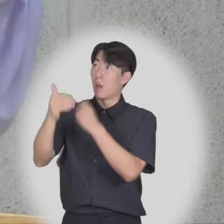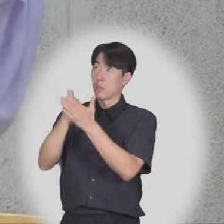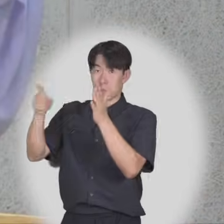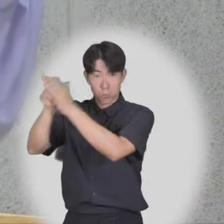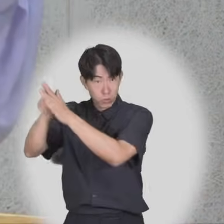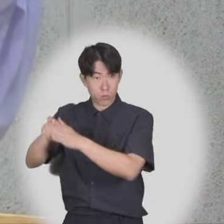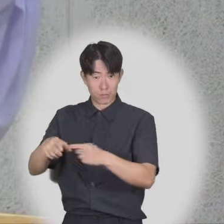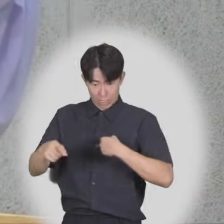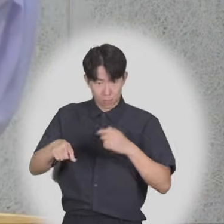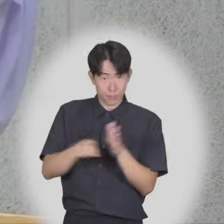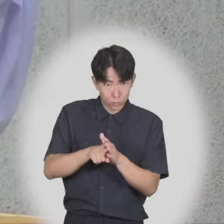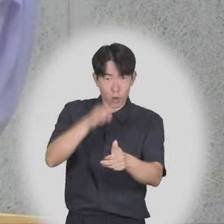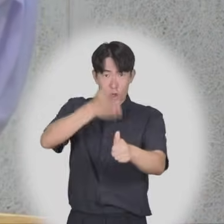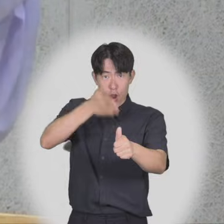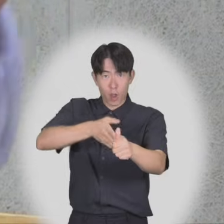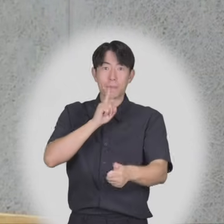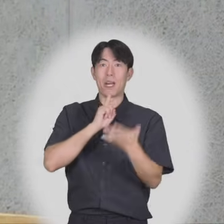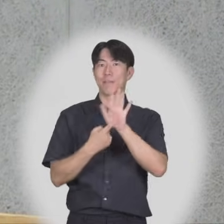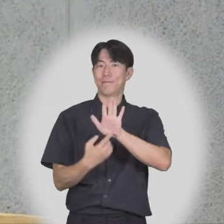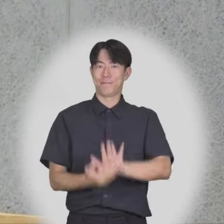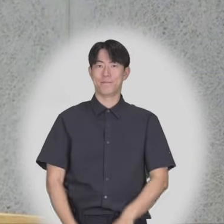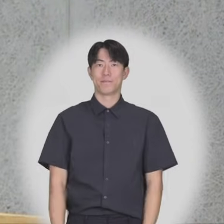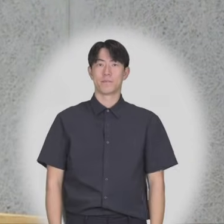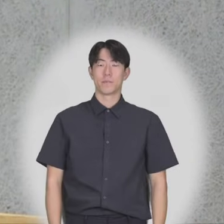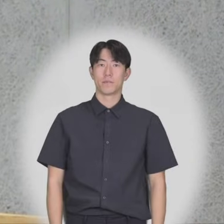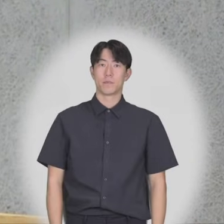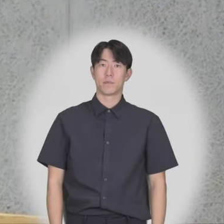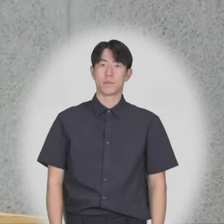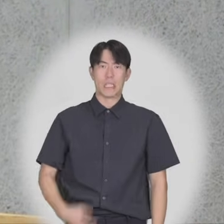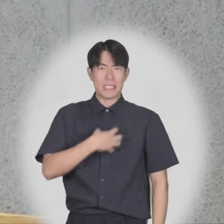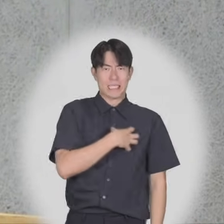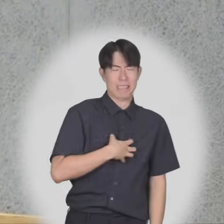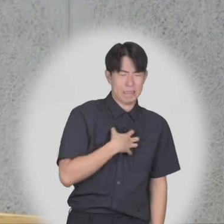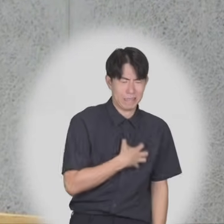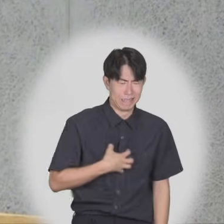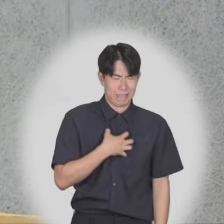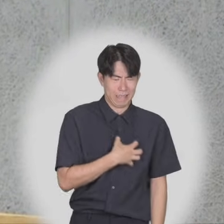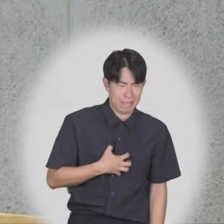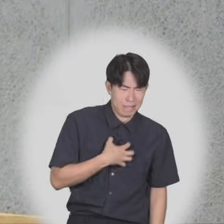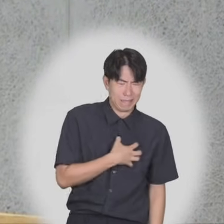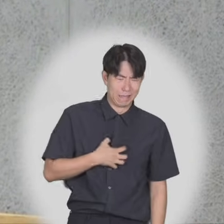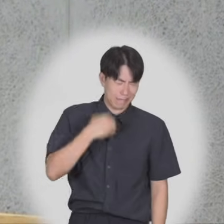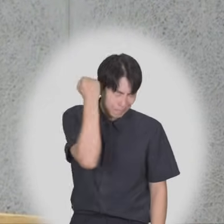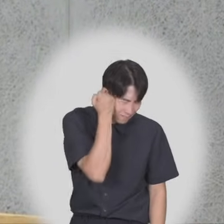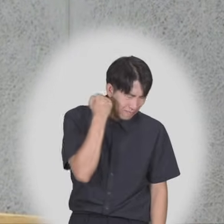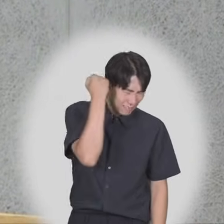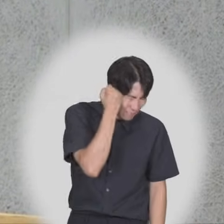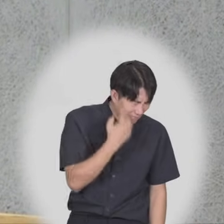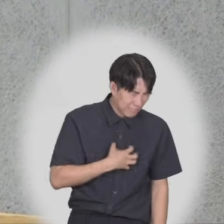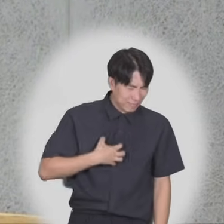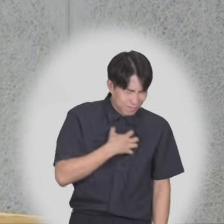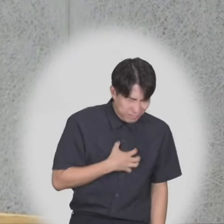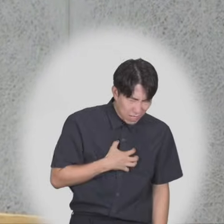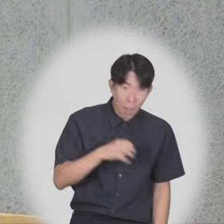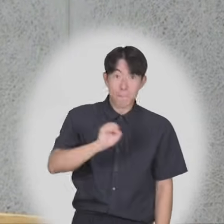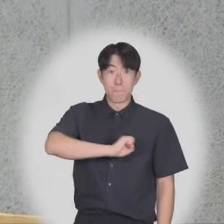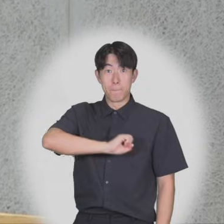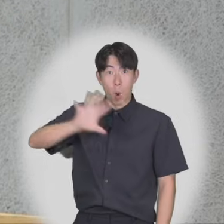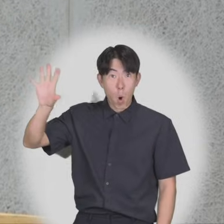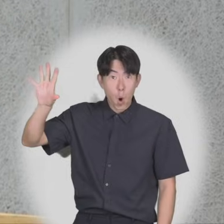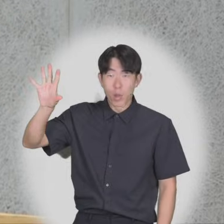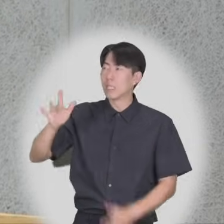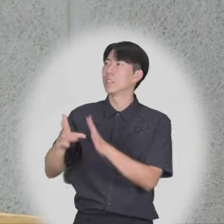나를 믿어라 그랬어요. 여러분, 근심과 염려, 그걸 가지고 열매 맺는 그리스도의 삶을 살아갈 수